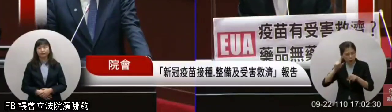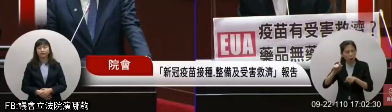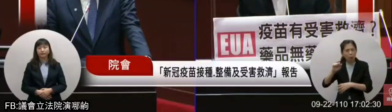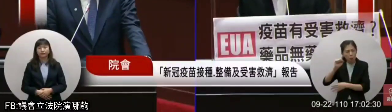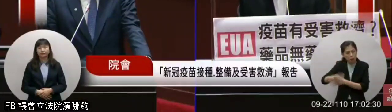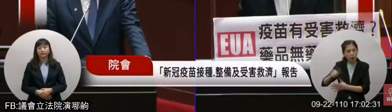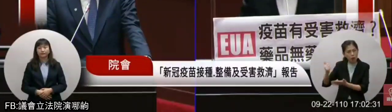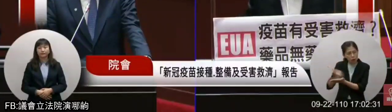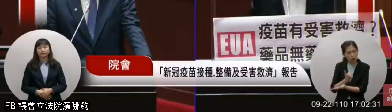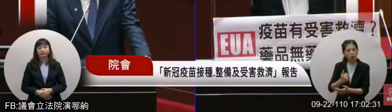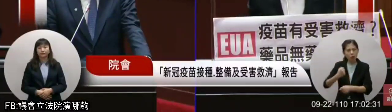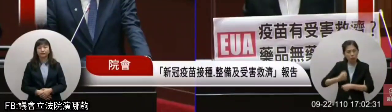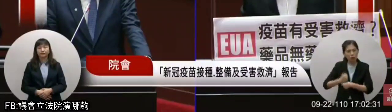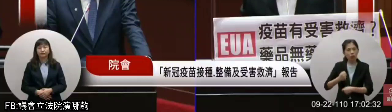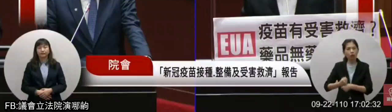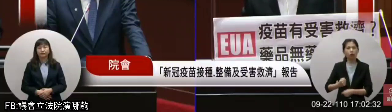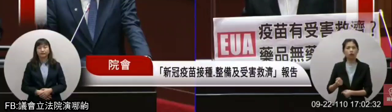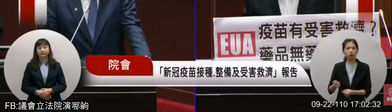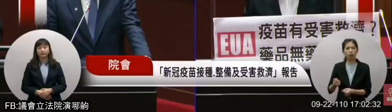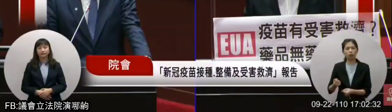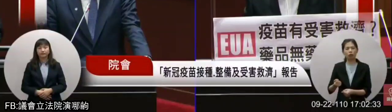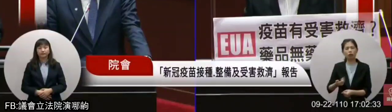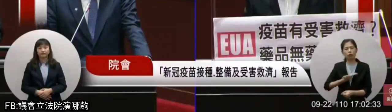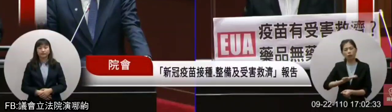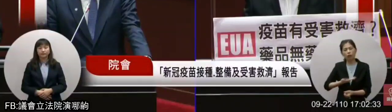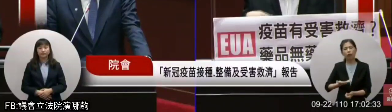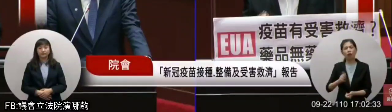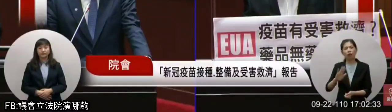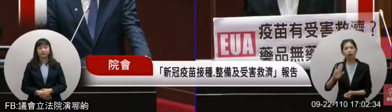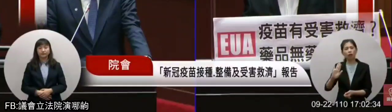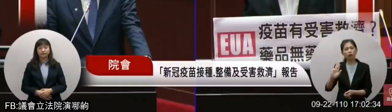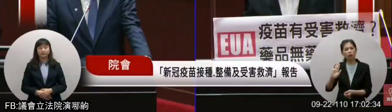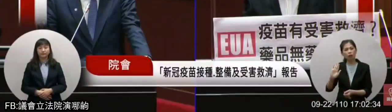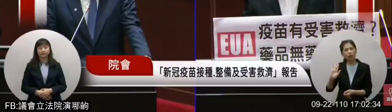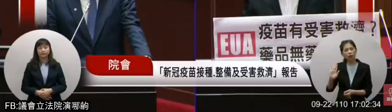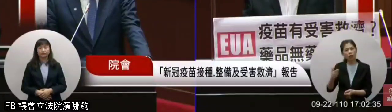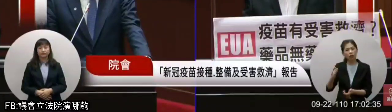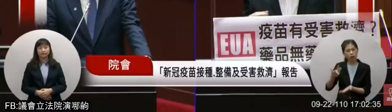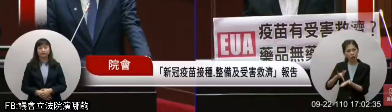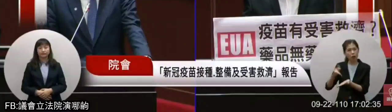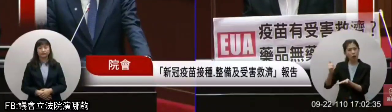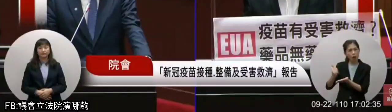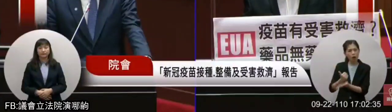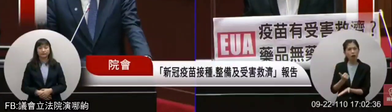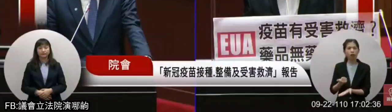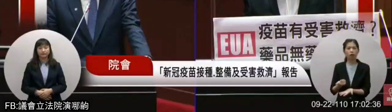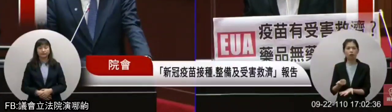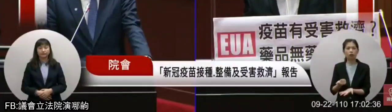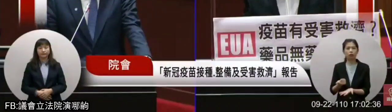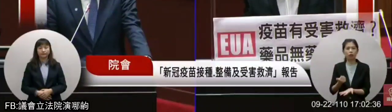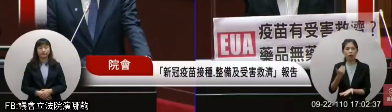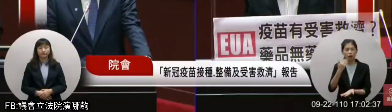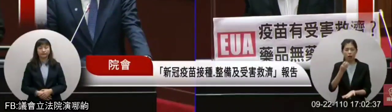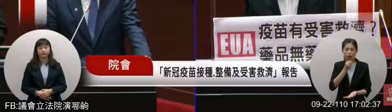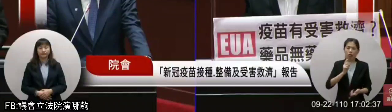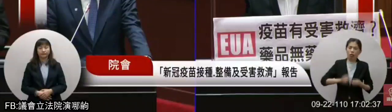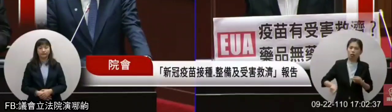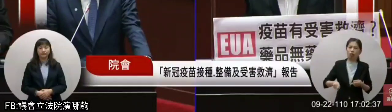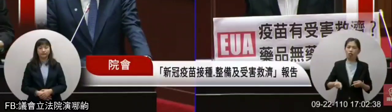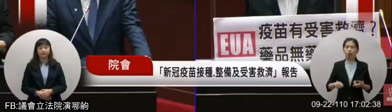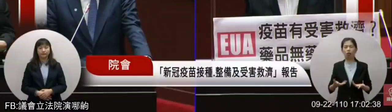那个考虑，可问题来了，疫情当前。有这个药物进来，他拿不到台湾的许可